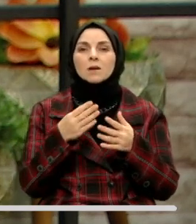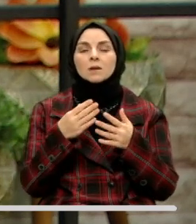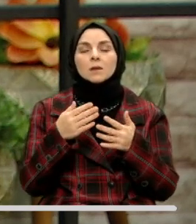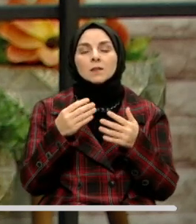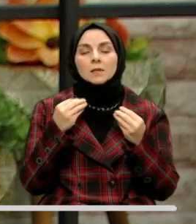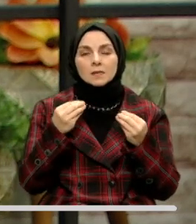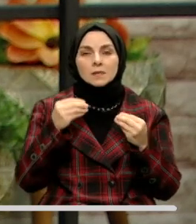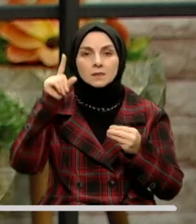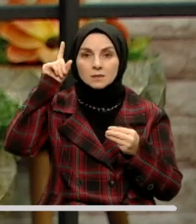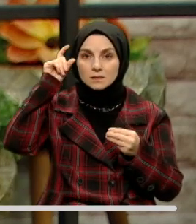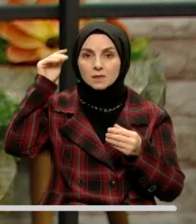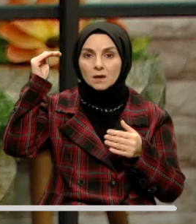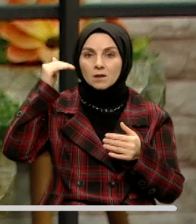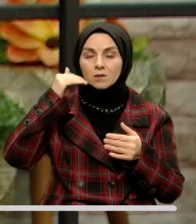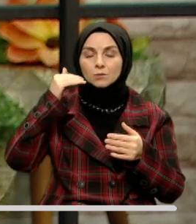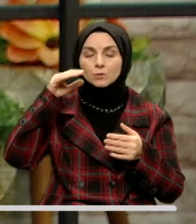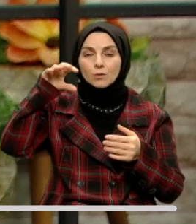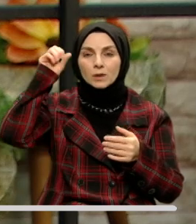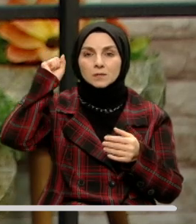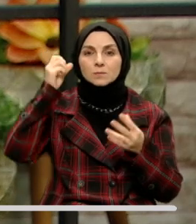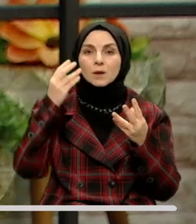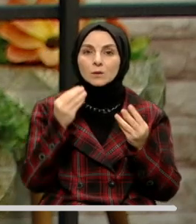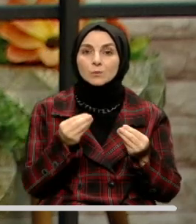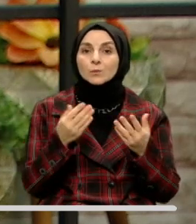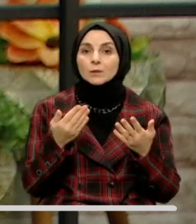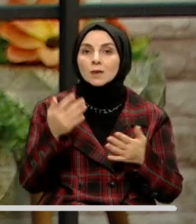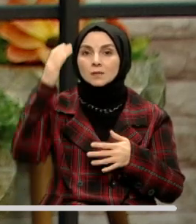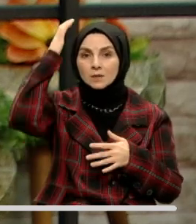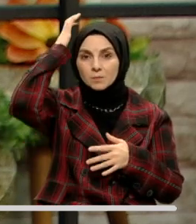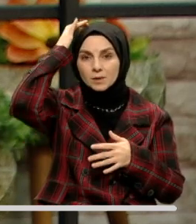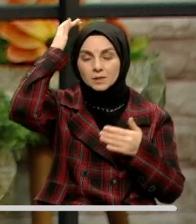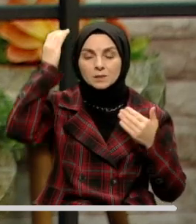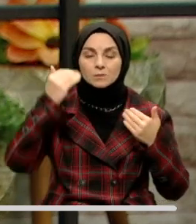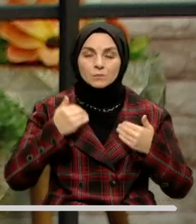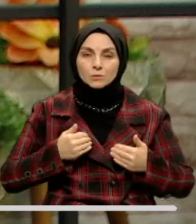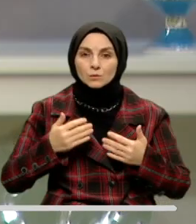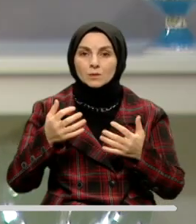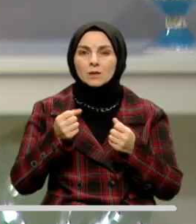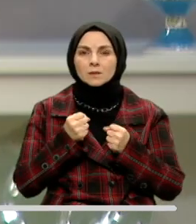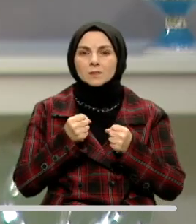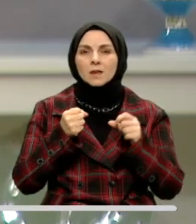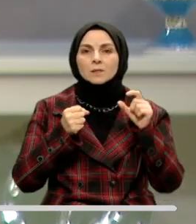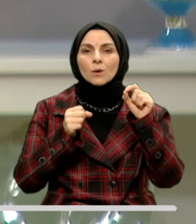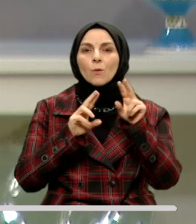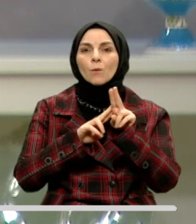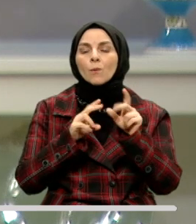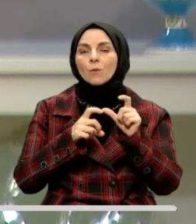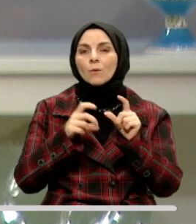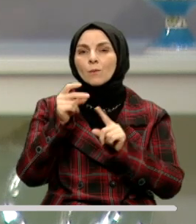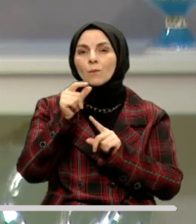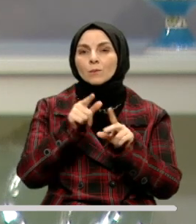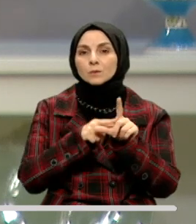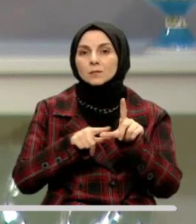bazı şeyler de çok etken. Beyin vücuda alınan oksijenin %25'ini kullanır. O yüzden odayı sık